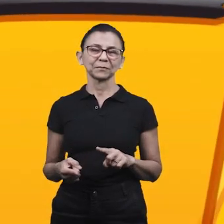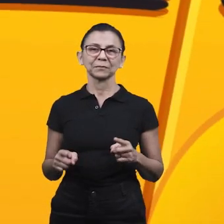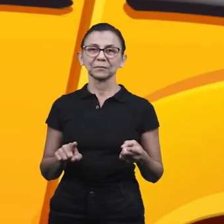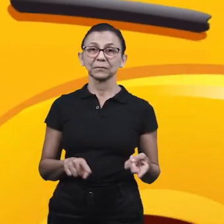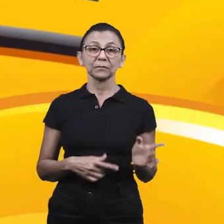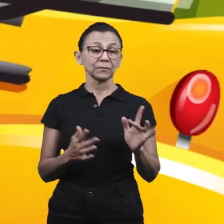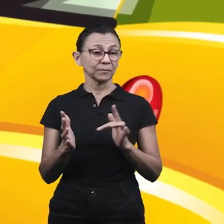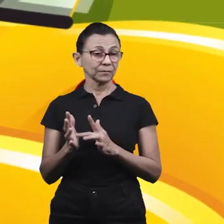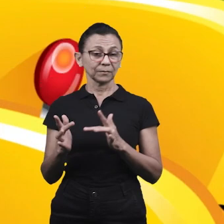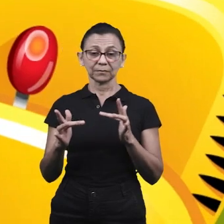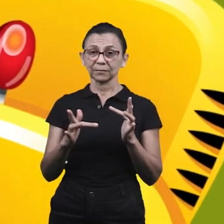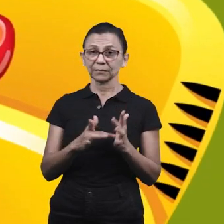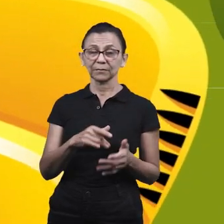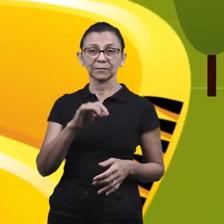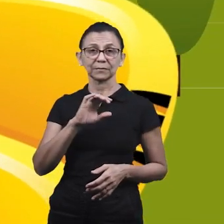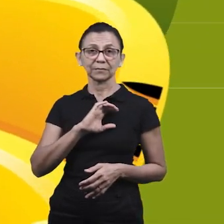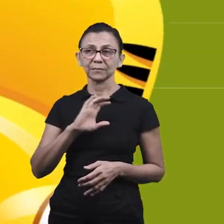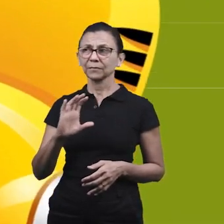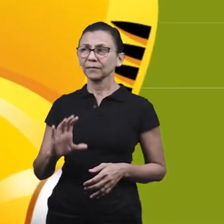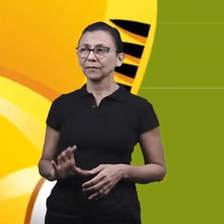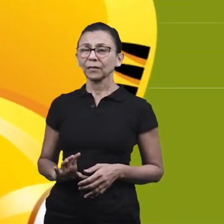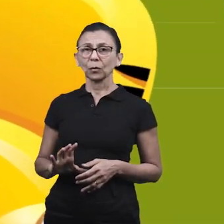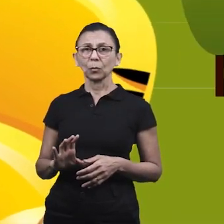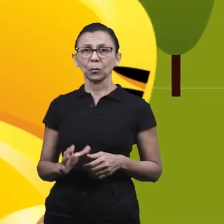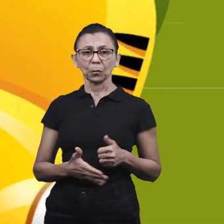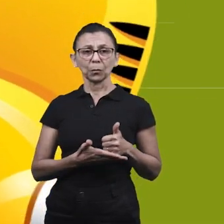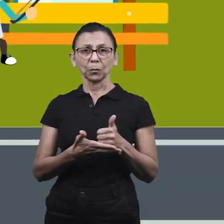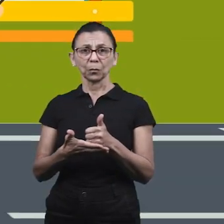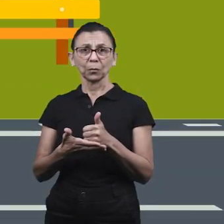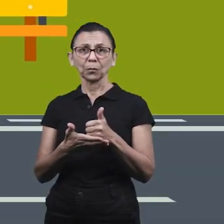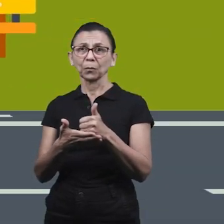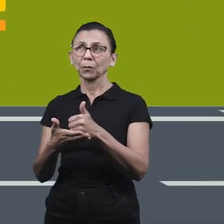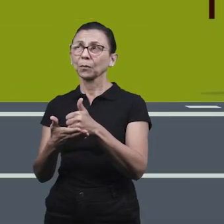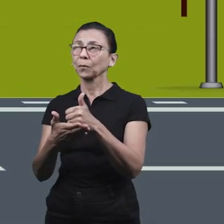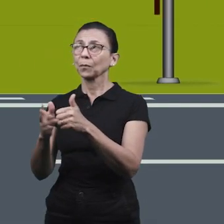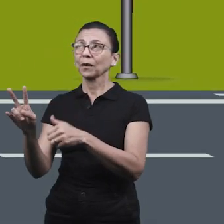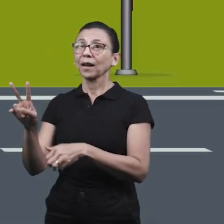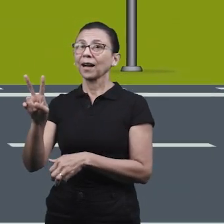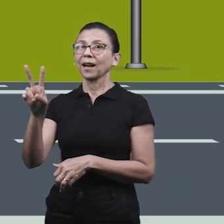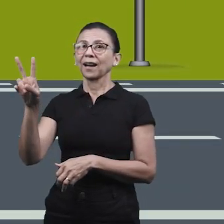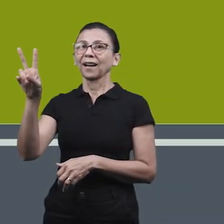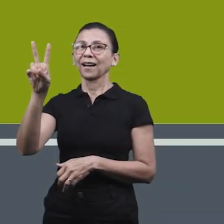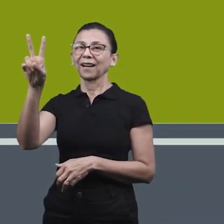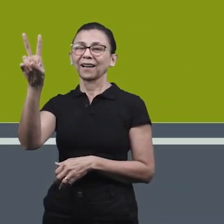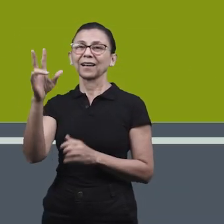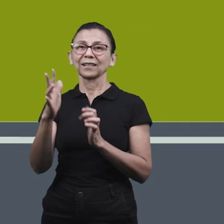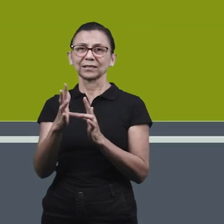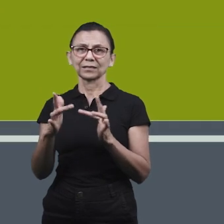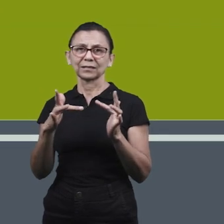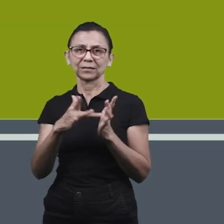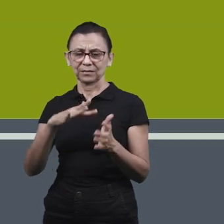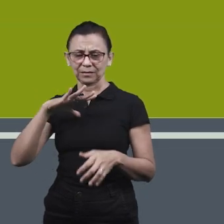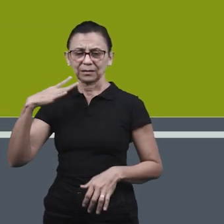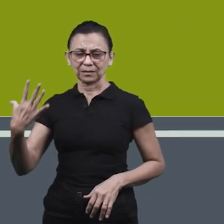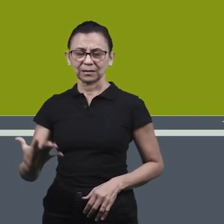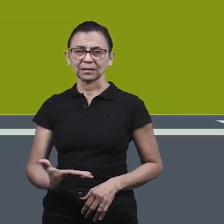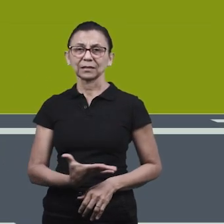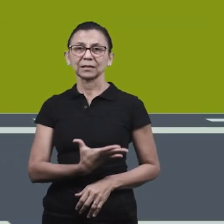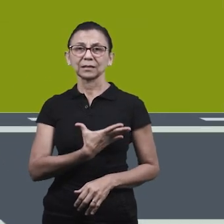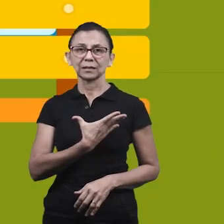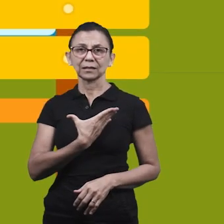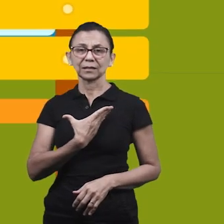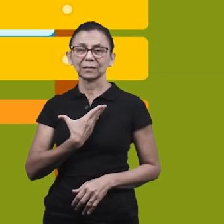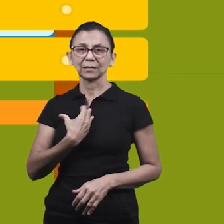Jesus Cristo é o caminho e o guia de valor. Ele salva todo aquele